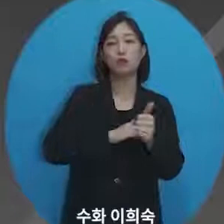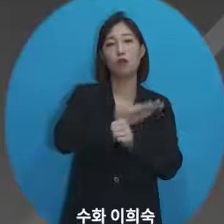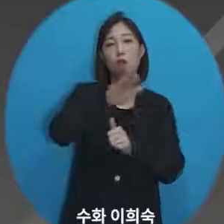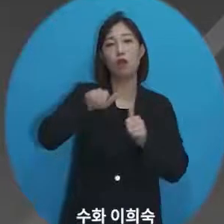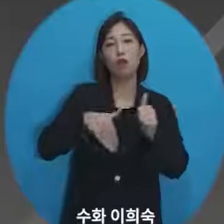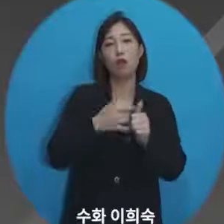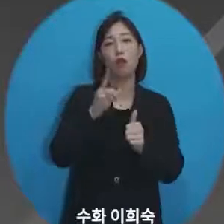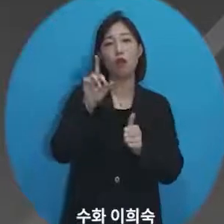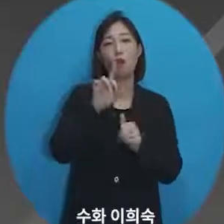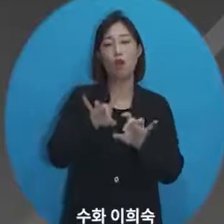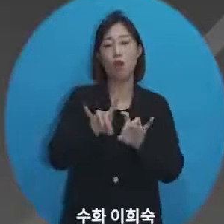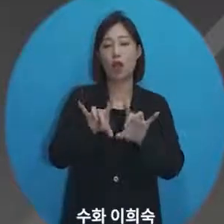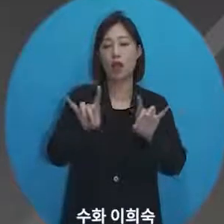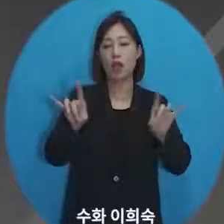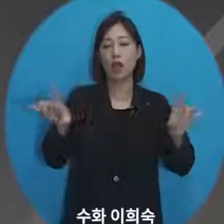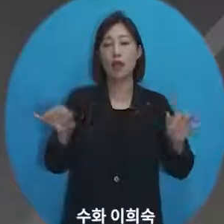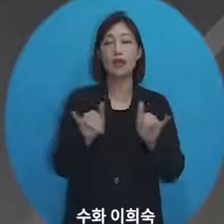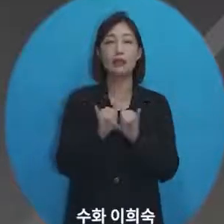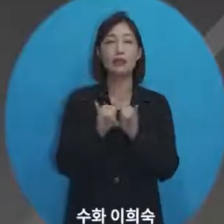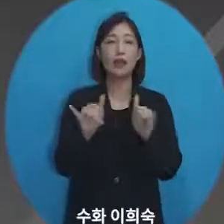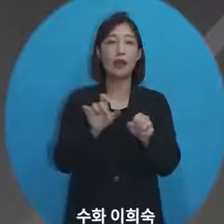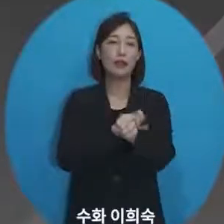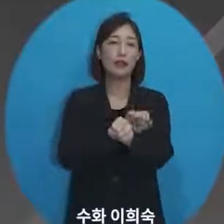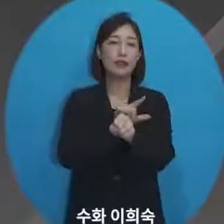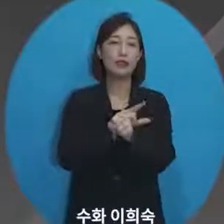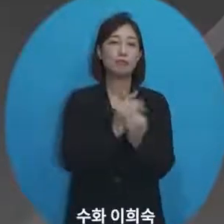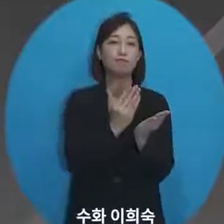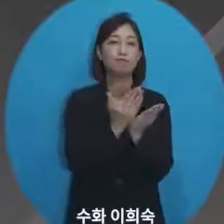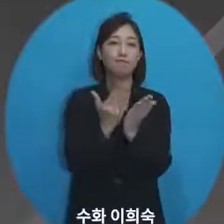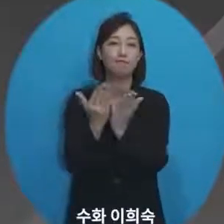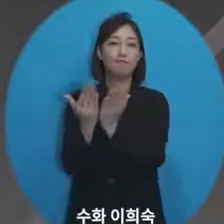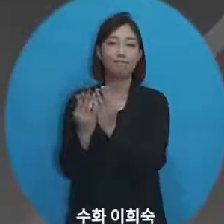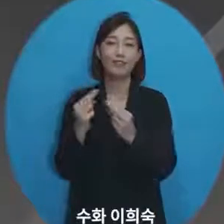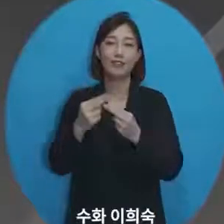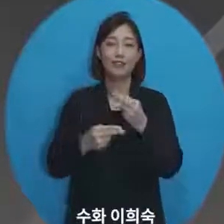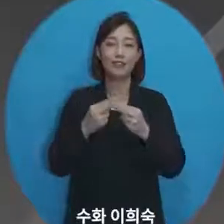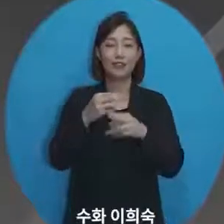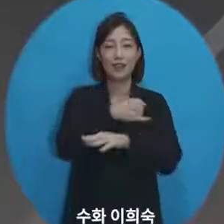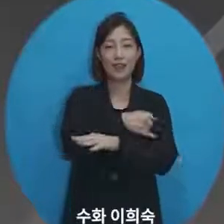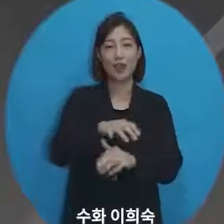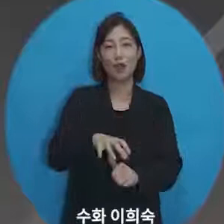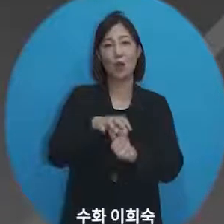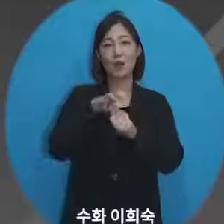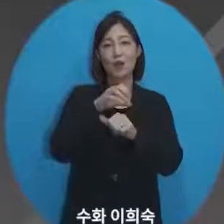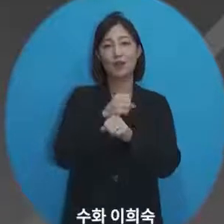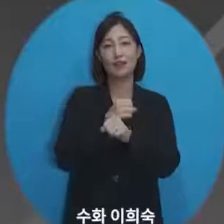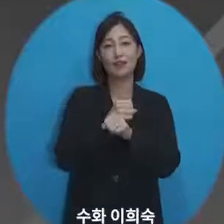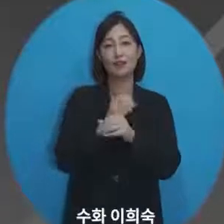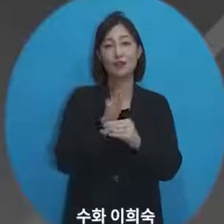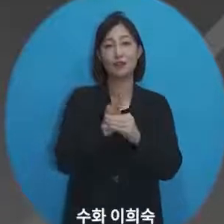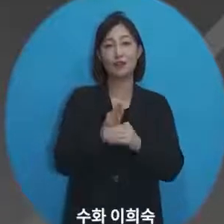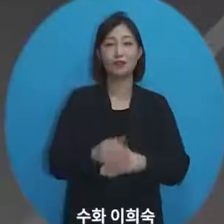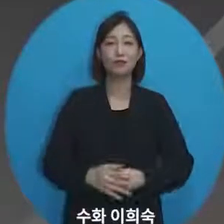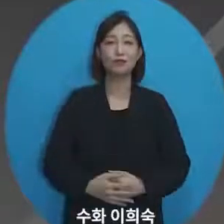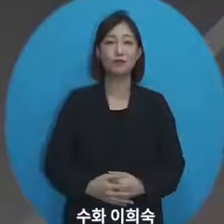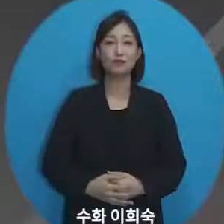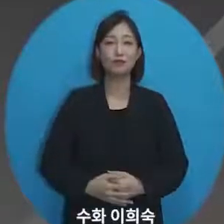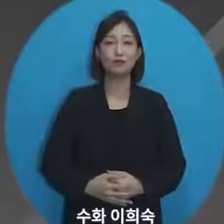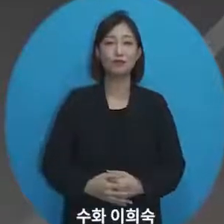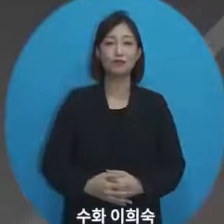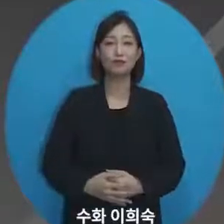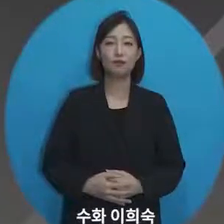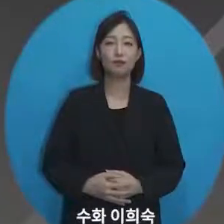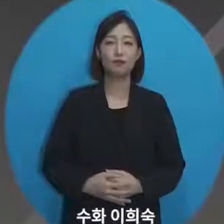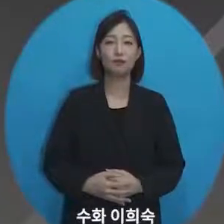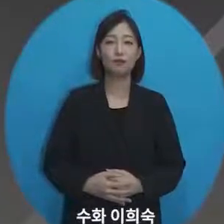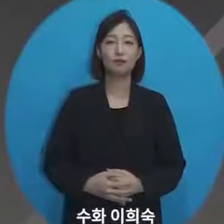지금은 환경이 다양한 사람들에 맞추려고 하는 유니버설 디자인을 적용하고 있다라고 보시면